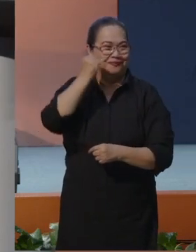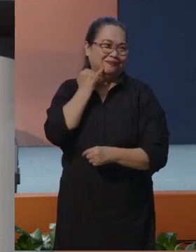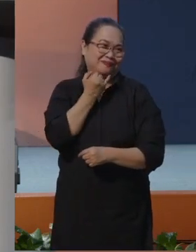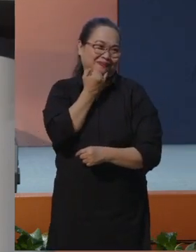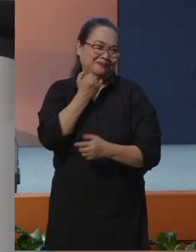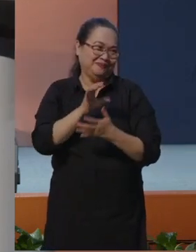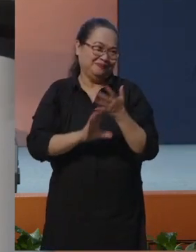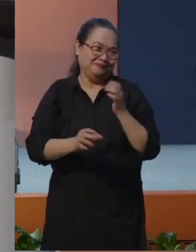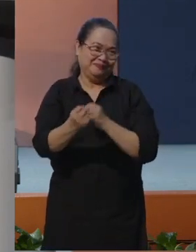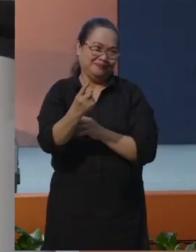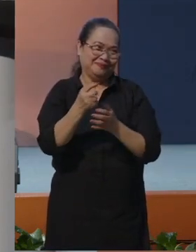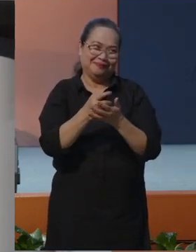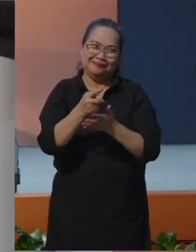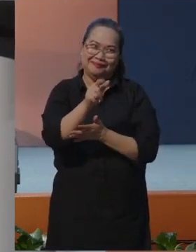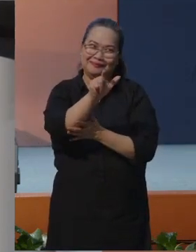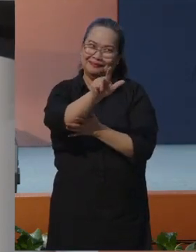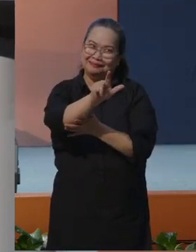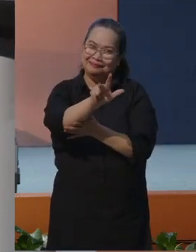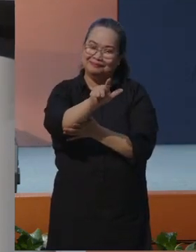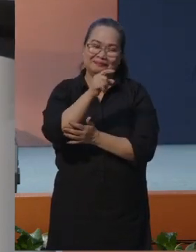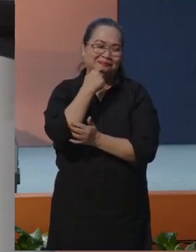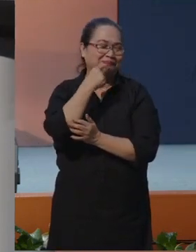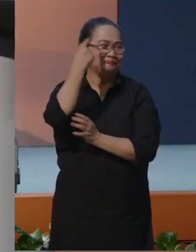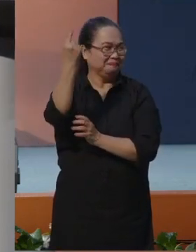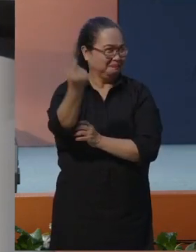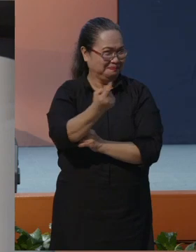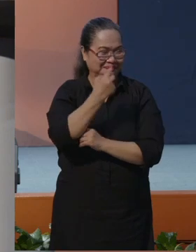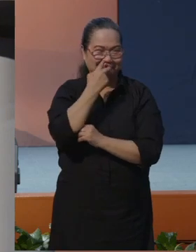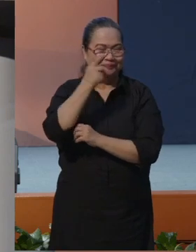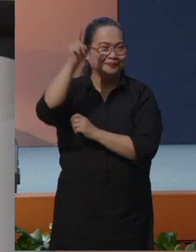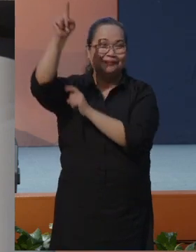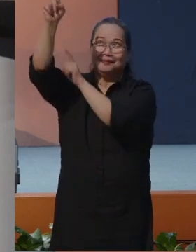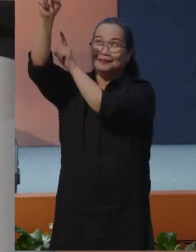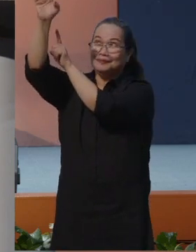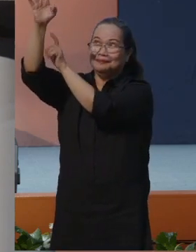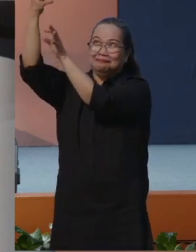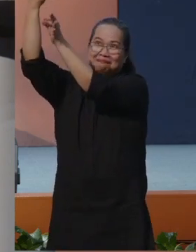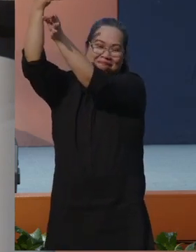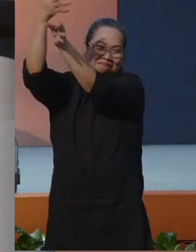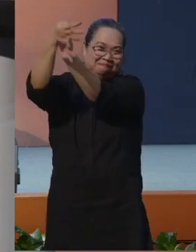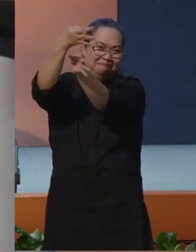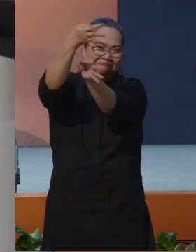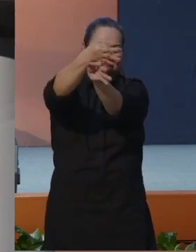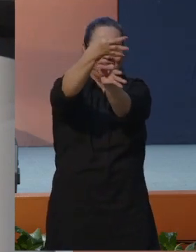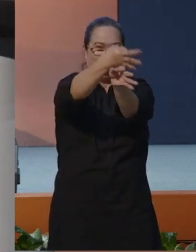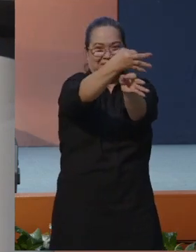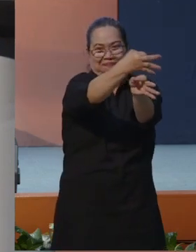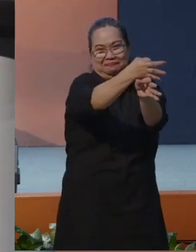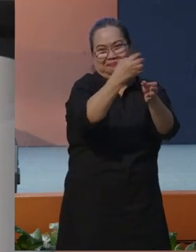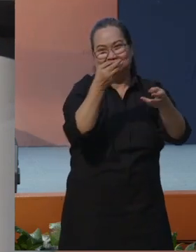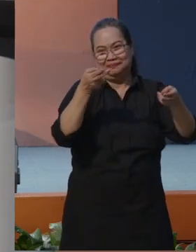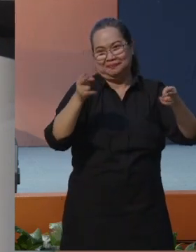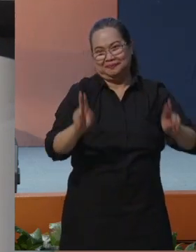verse 23, palagi nating makikita na ang Panginoon ay naging tapat sa kanyang pangako.